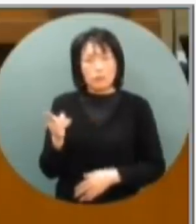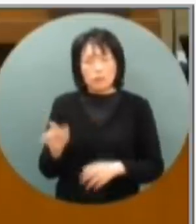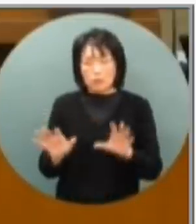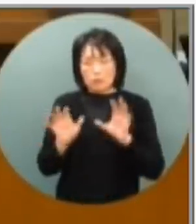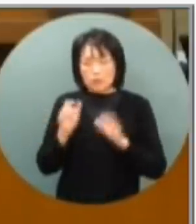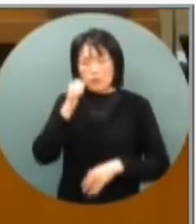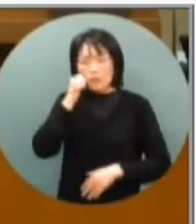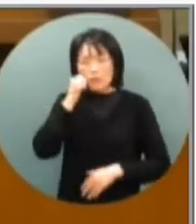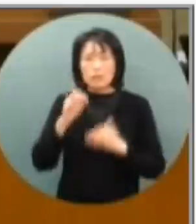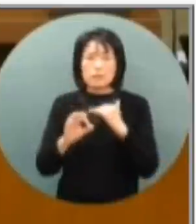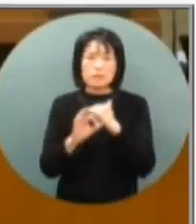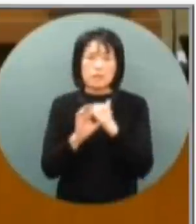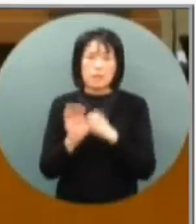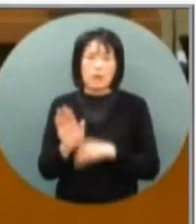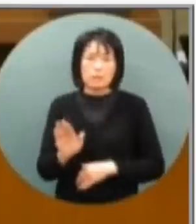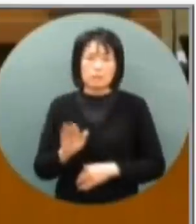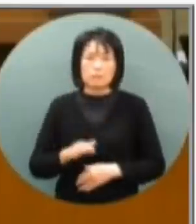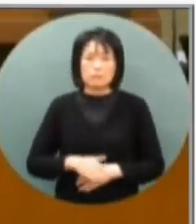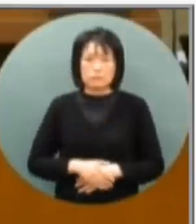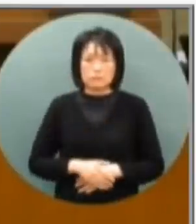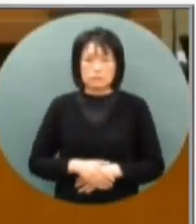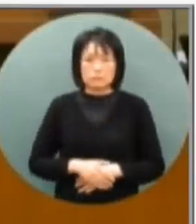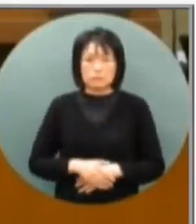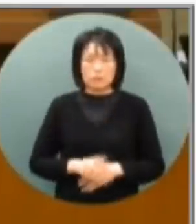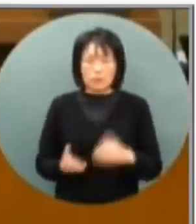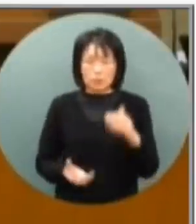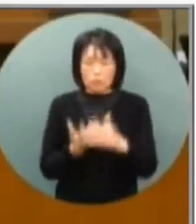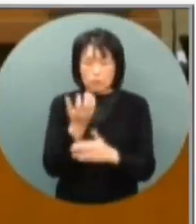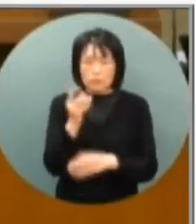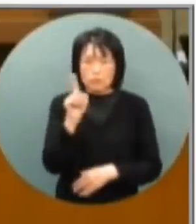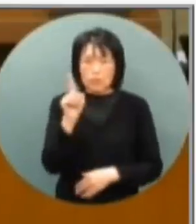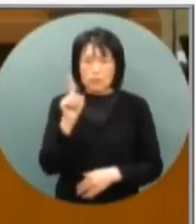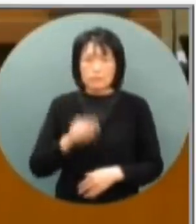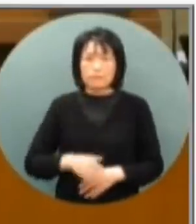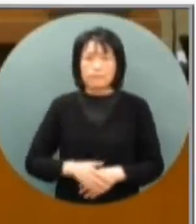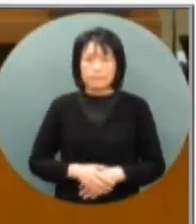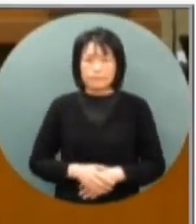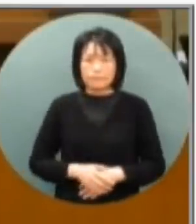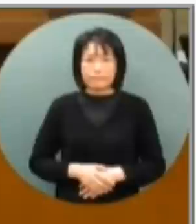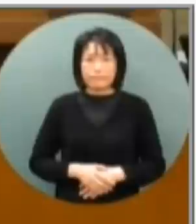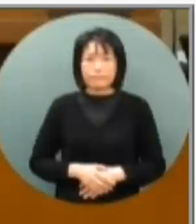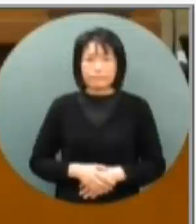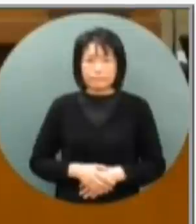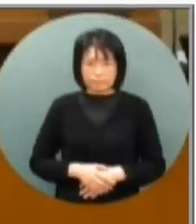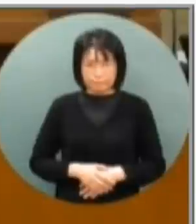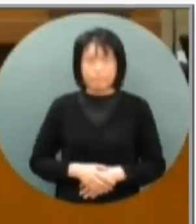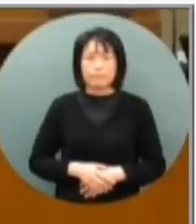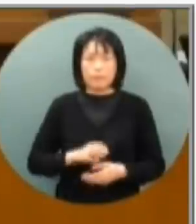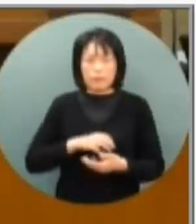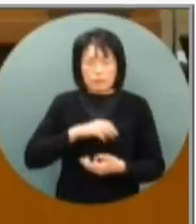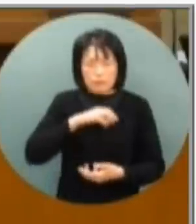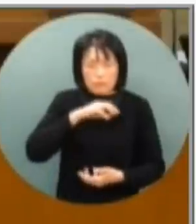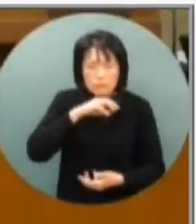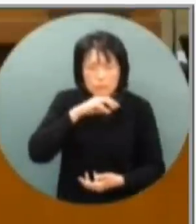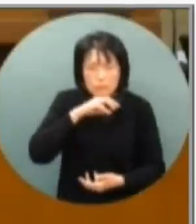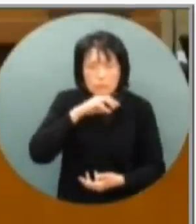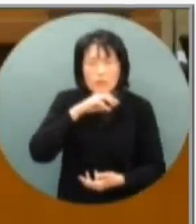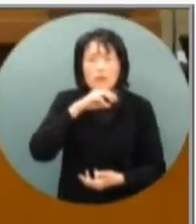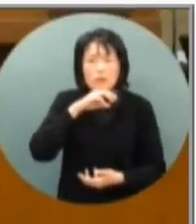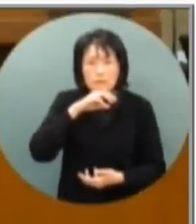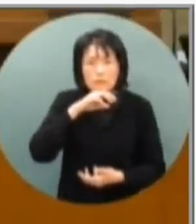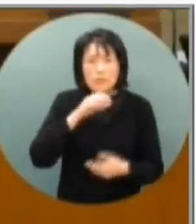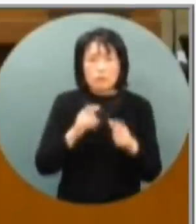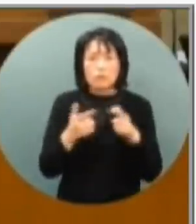きています。まあ、これはあの結局どういうことが起こっているかというと、あのだんだんお年を召してくるわけですね。でそれ